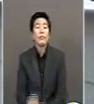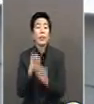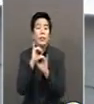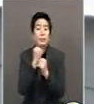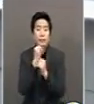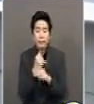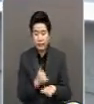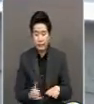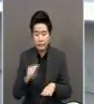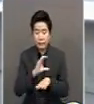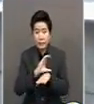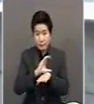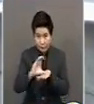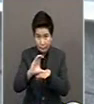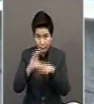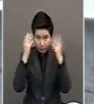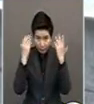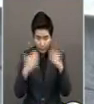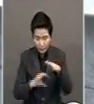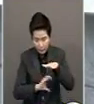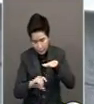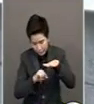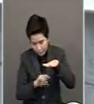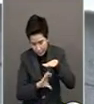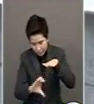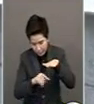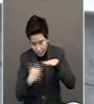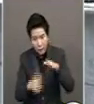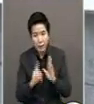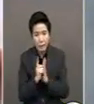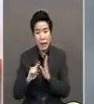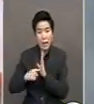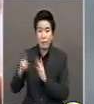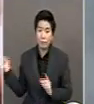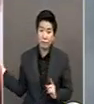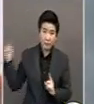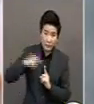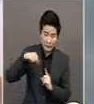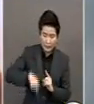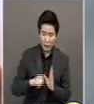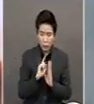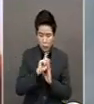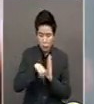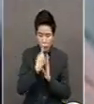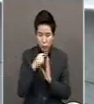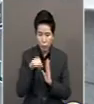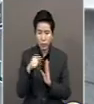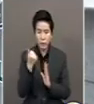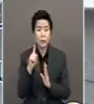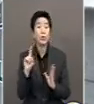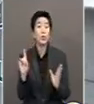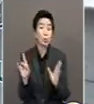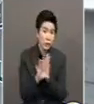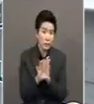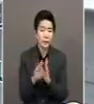ใต้ดินนะครับมาที่สถานีรถไฟฟ้าสวนจตุจักรใช้เวลาทั้งหมดไปแล้วตั้งแต่เดินทางมา1ชั่วโมง11นาทีด้านสุดท้ายของเ